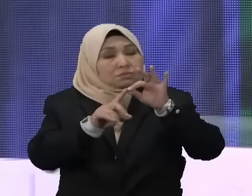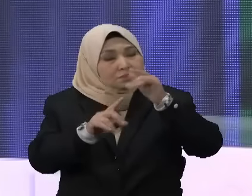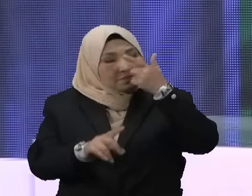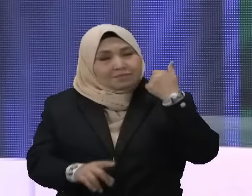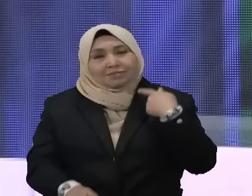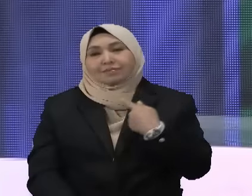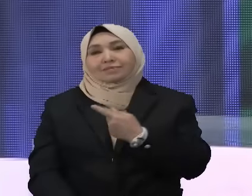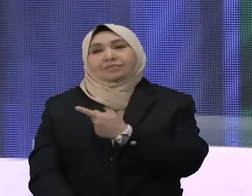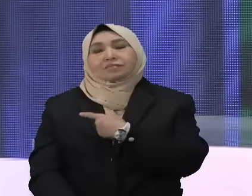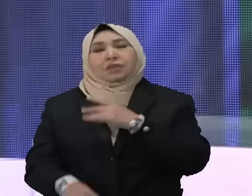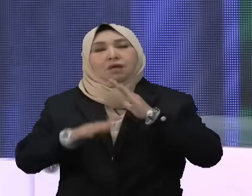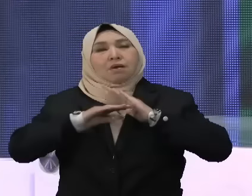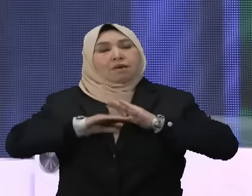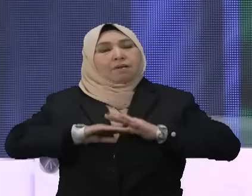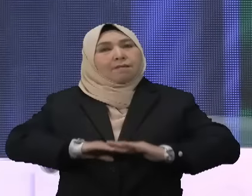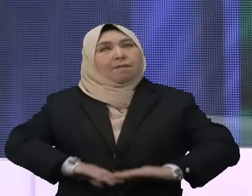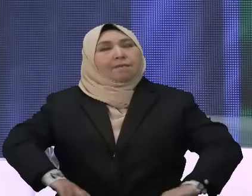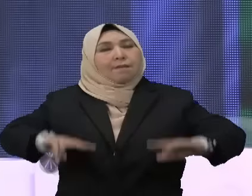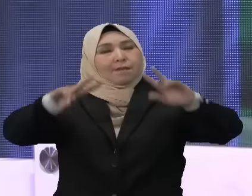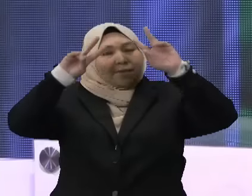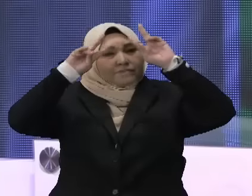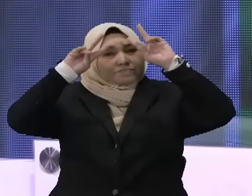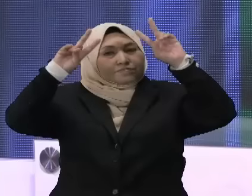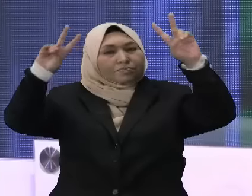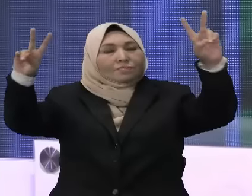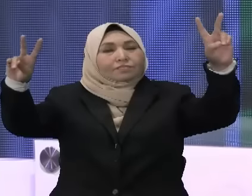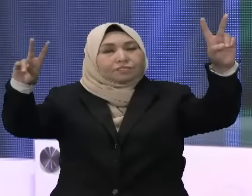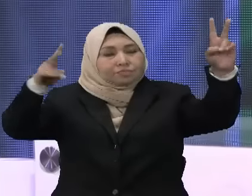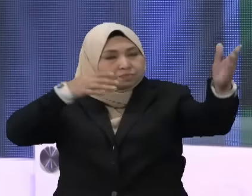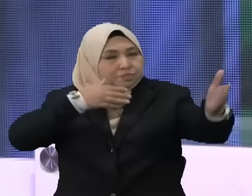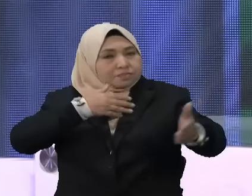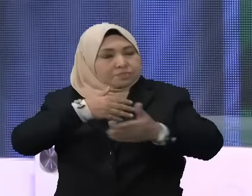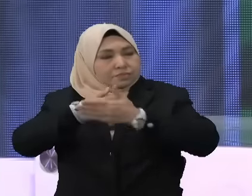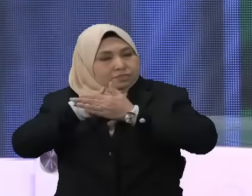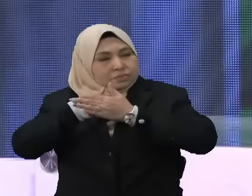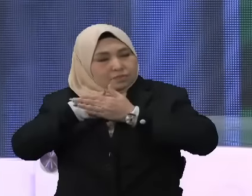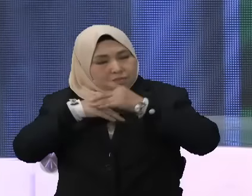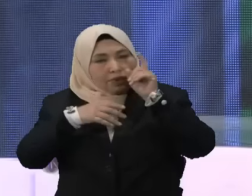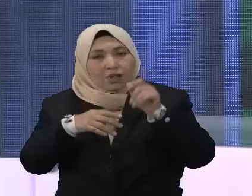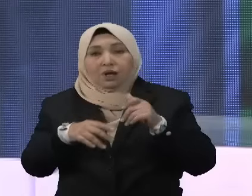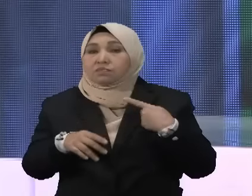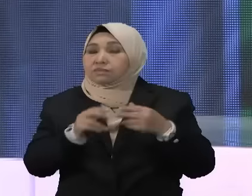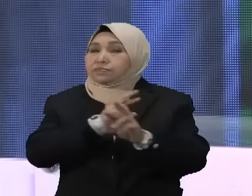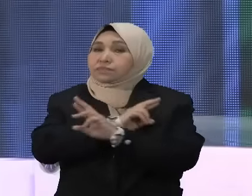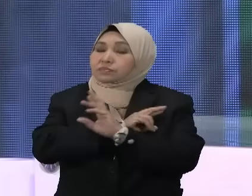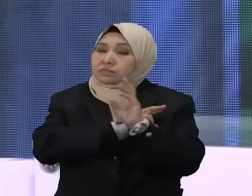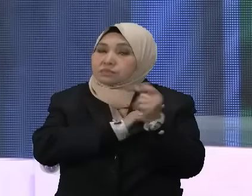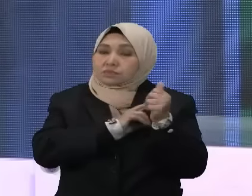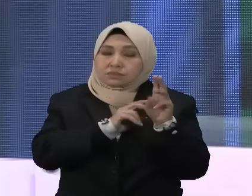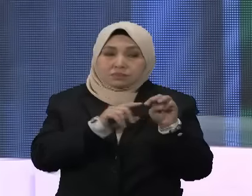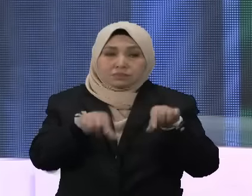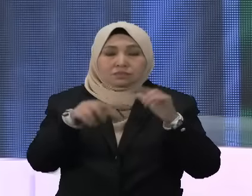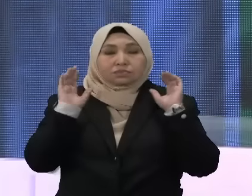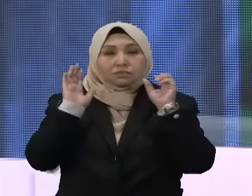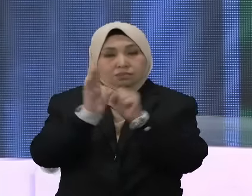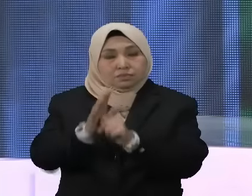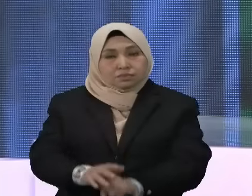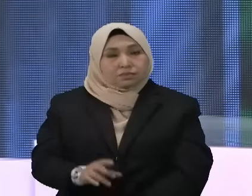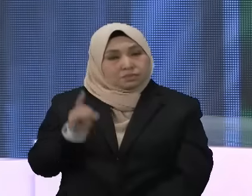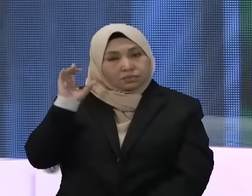kita tenang dan kembali kepada islah yang diperlukan. Kita berehat dahulu sebentar. My Quran Time, Quran Salat